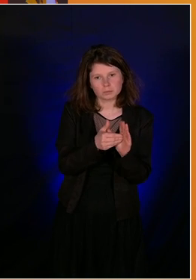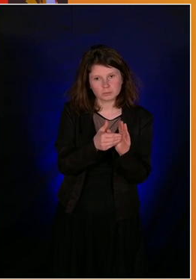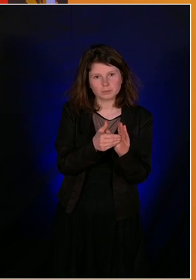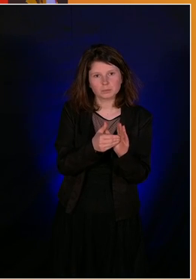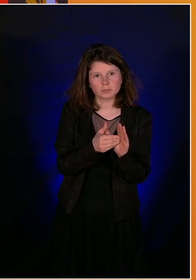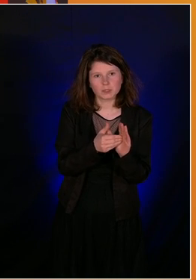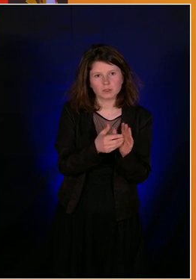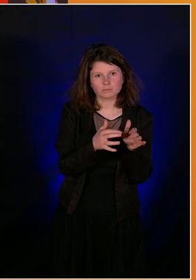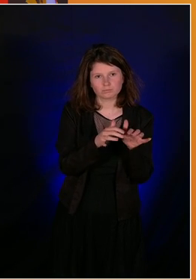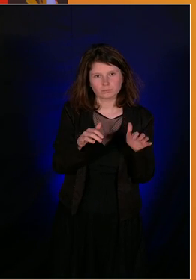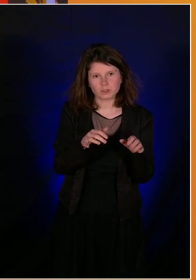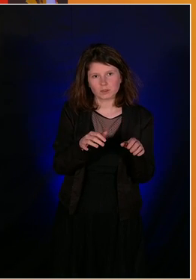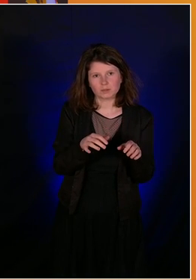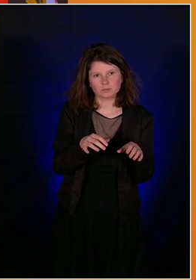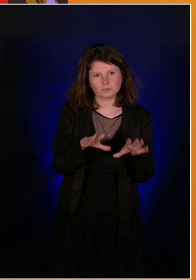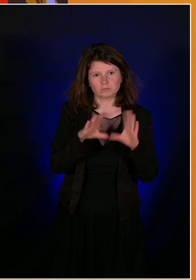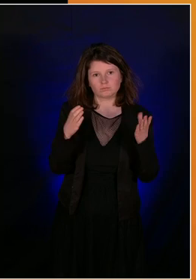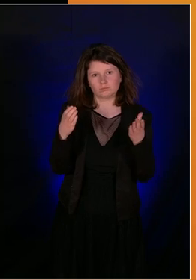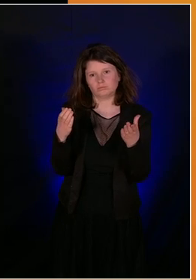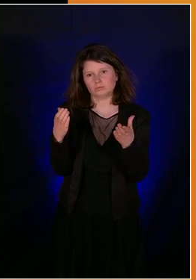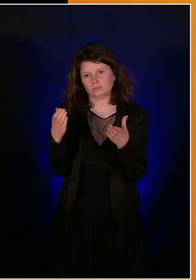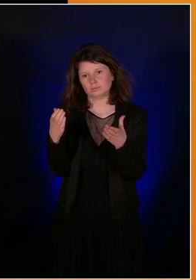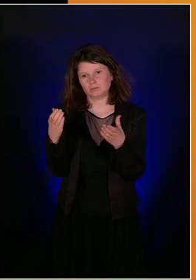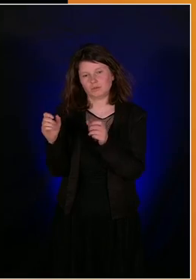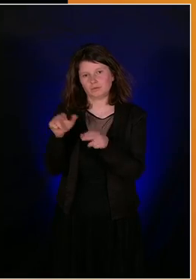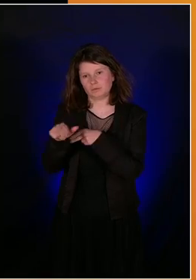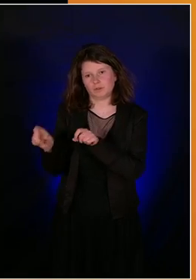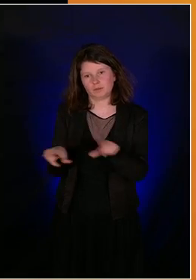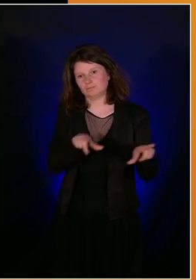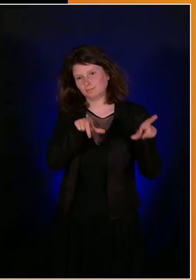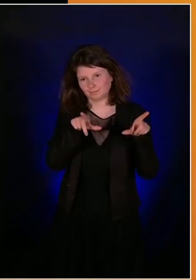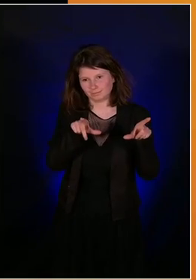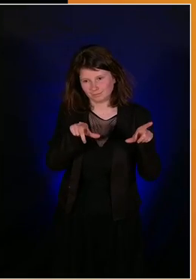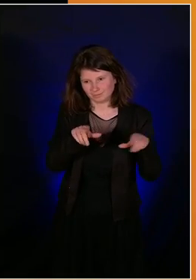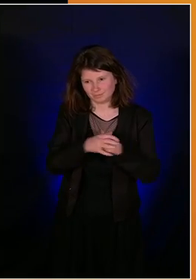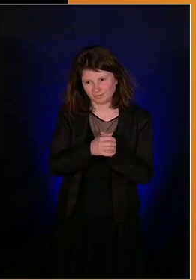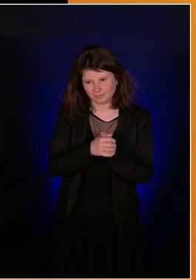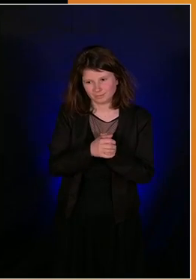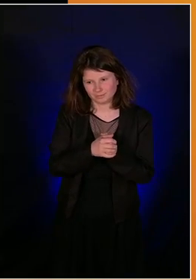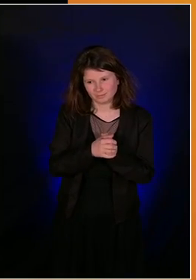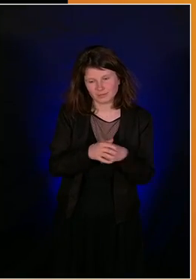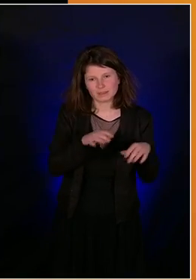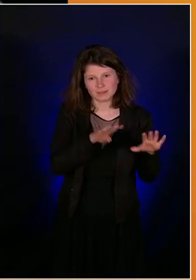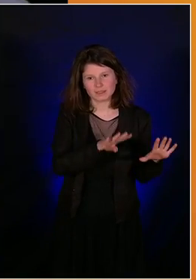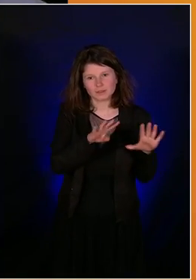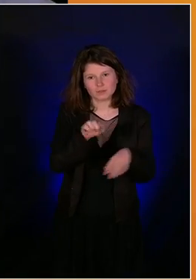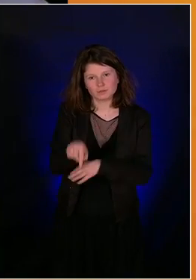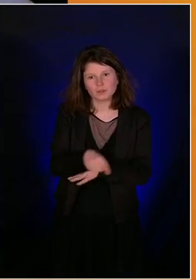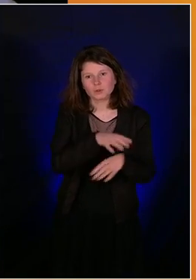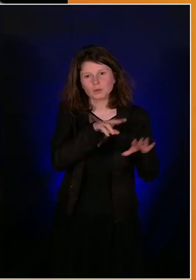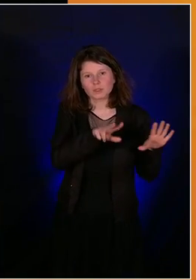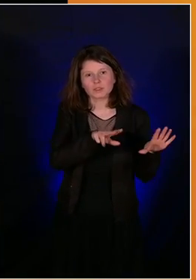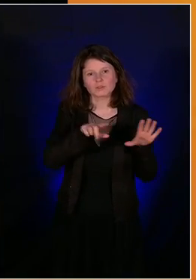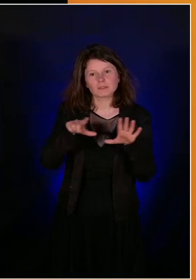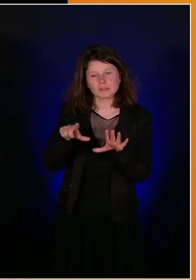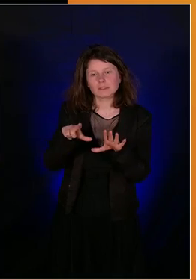de 564325 voies soit 99,87 % des voies disponibles le